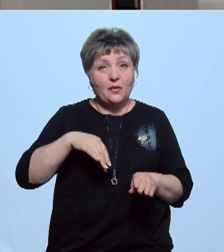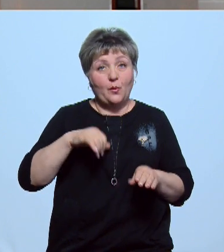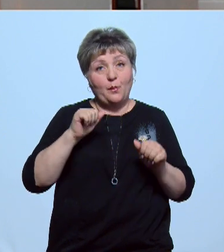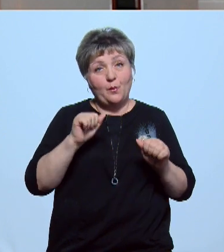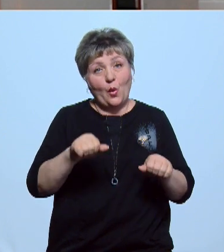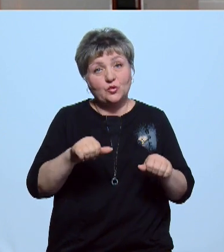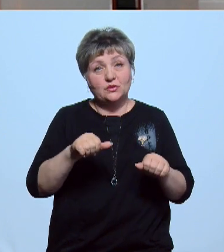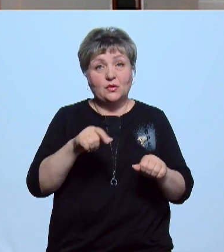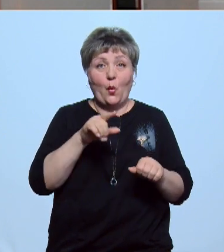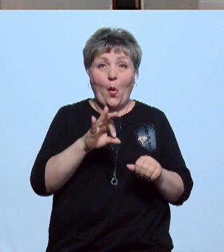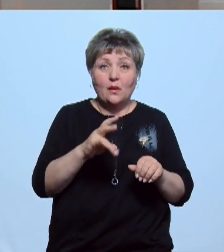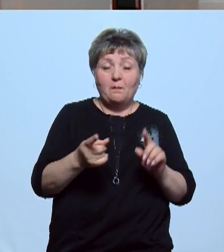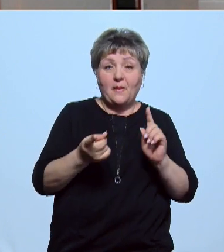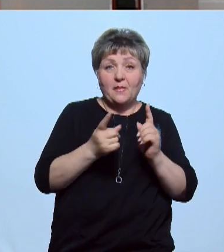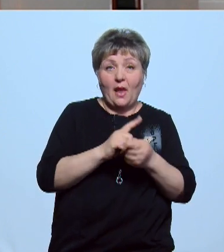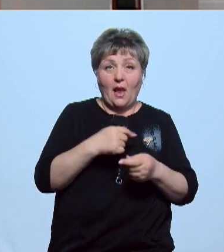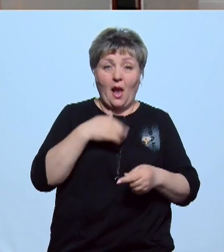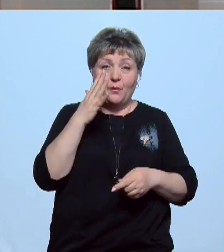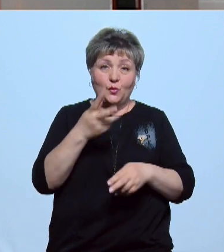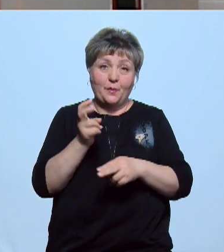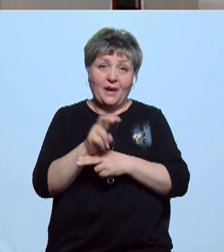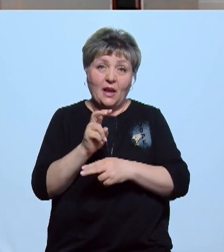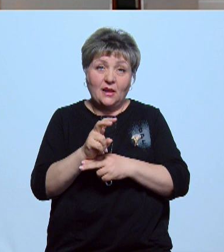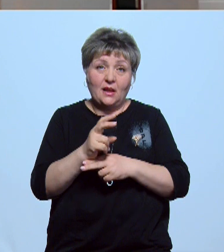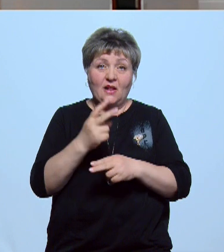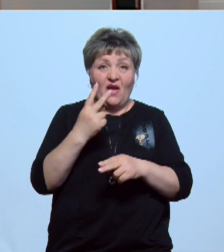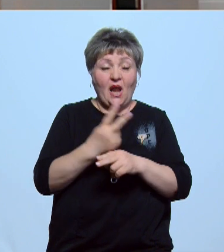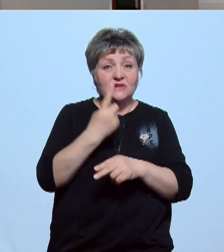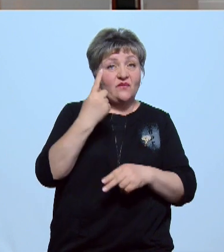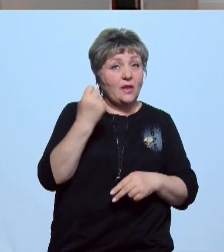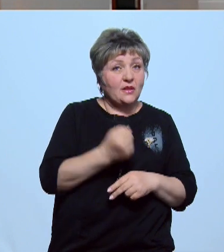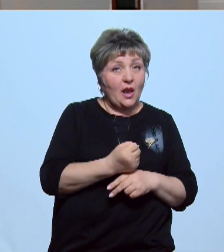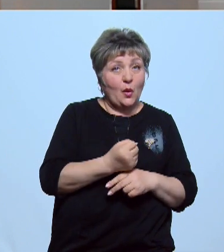может, он поменяется. Я буду приходить пару раз в неделю и